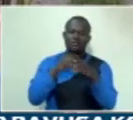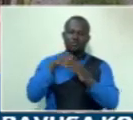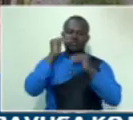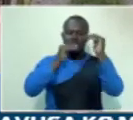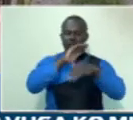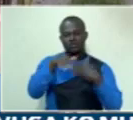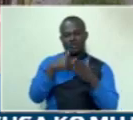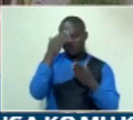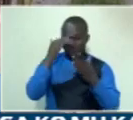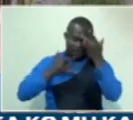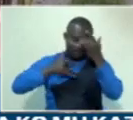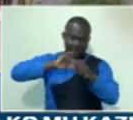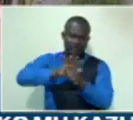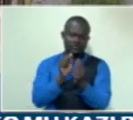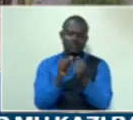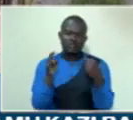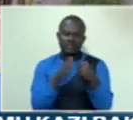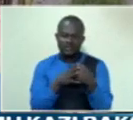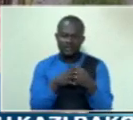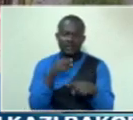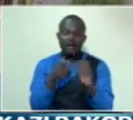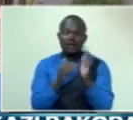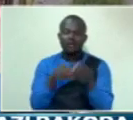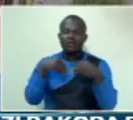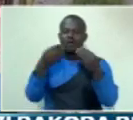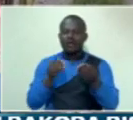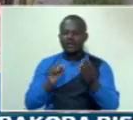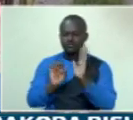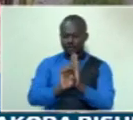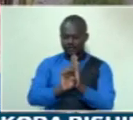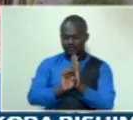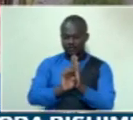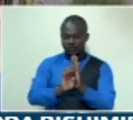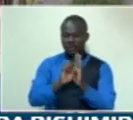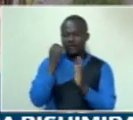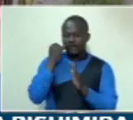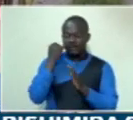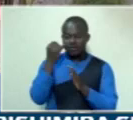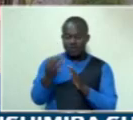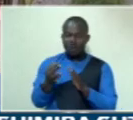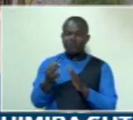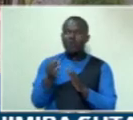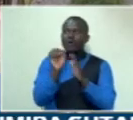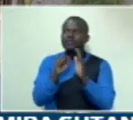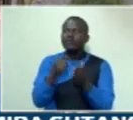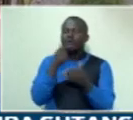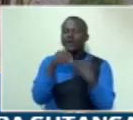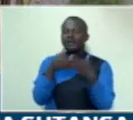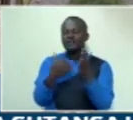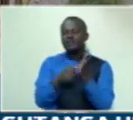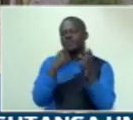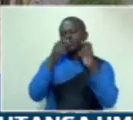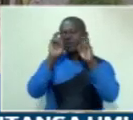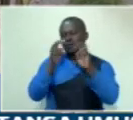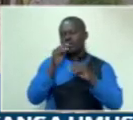kubera icyorezo cya COVID-19 ariko ngo haye nk'urugero nubwo haba hari icyo kibazo cyo kuvuga wenda ko